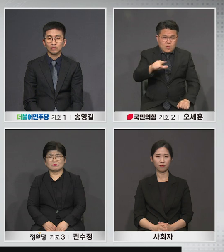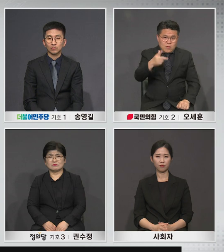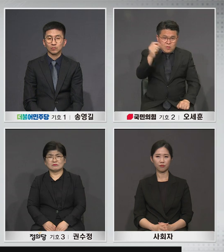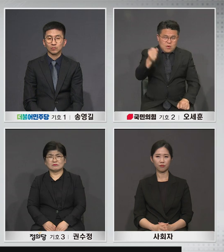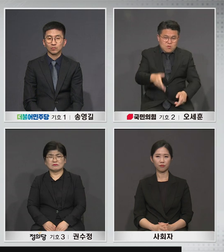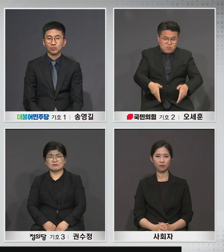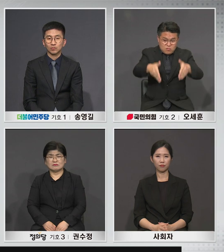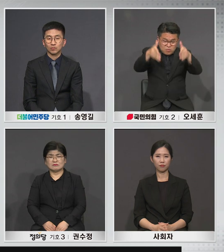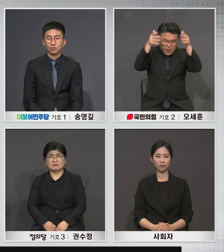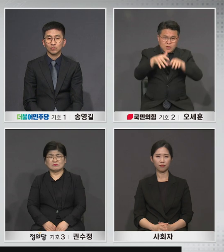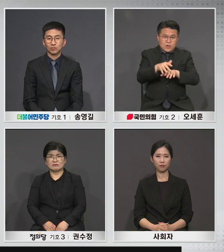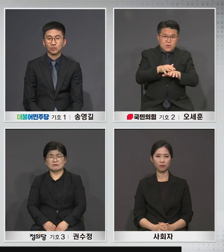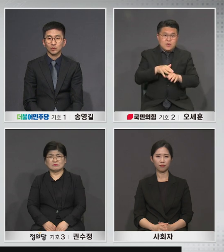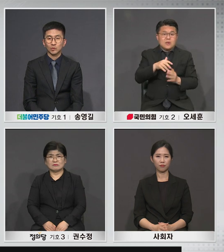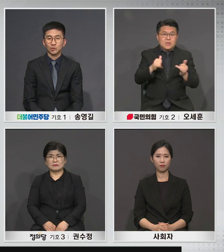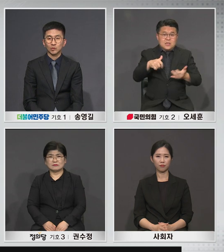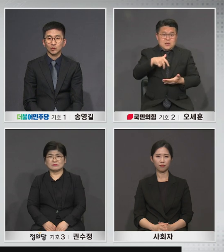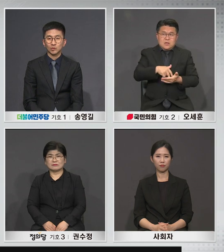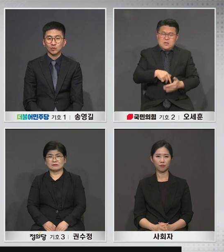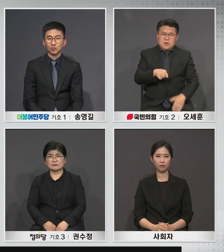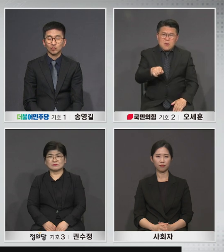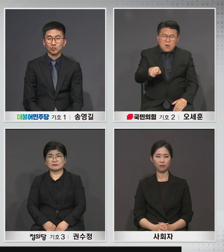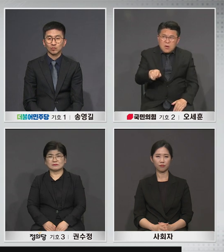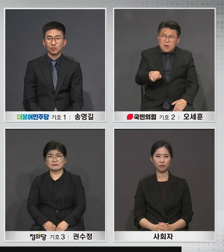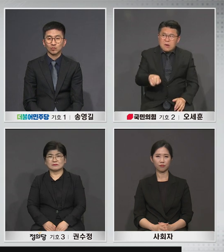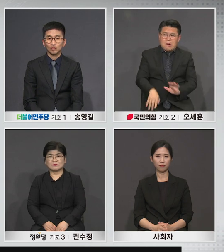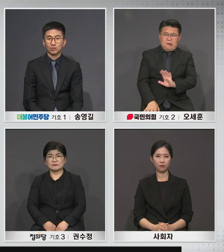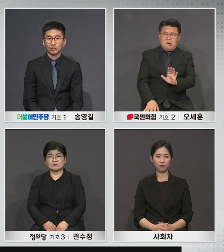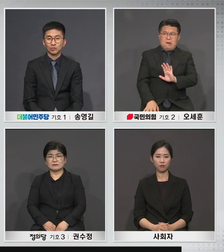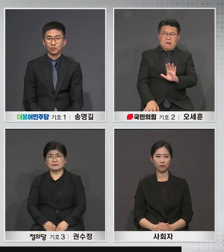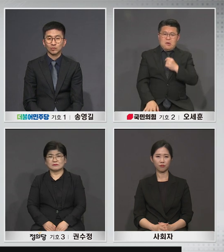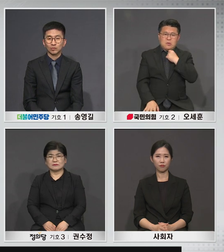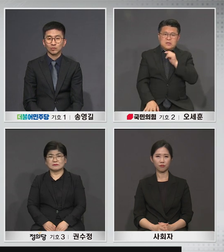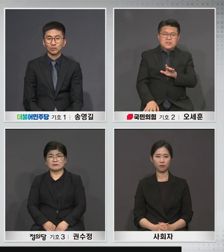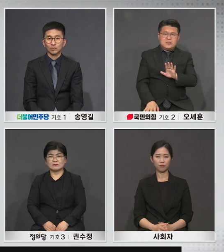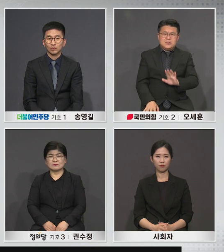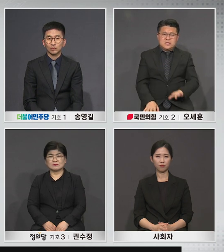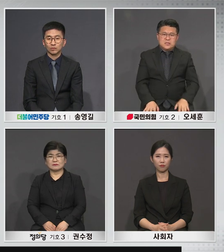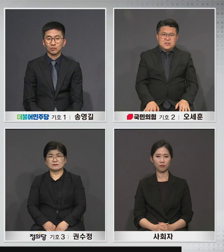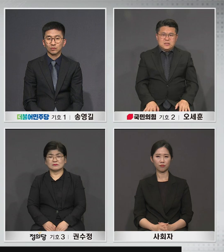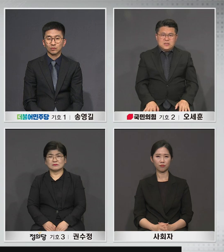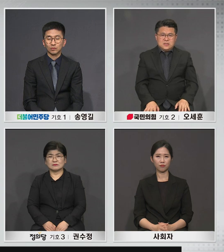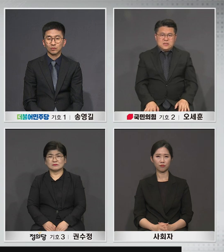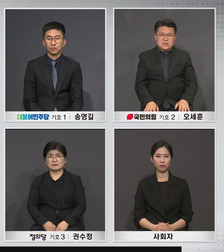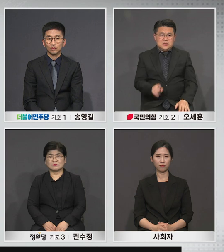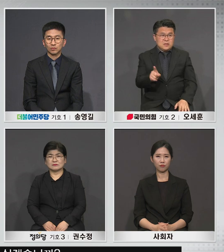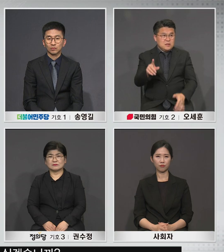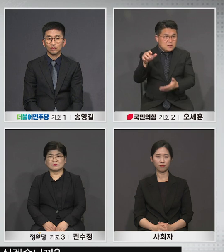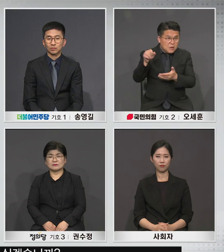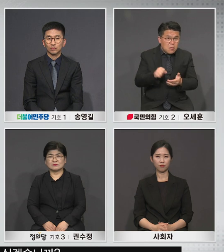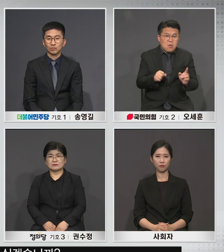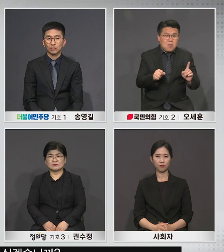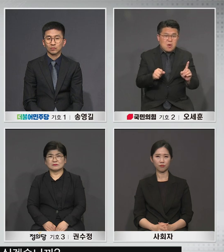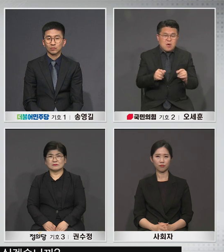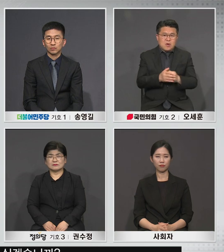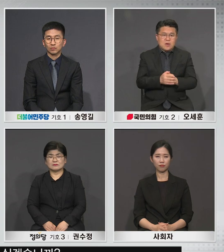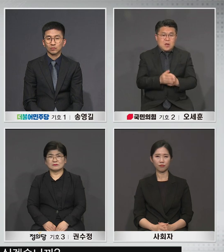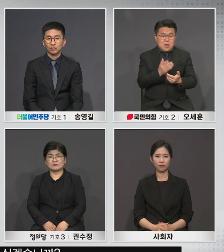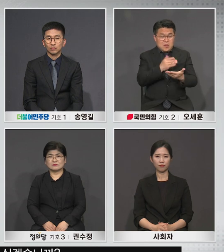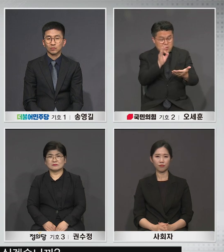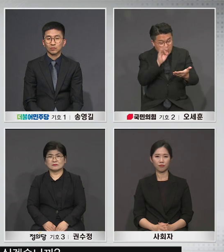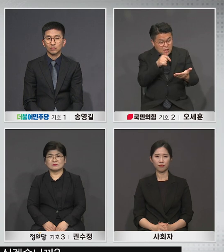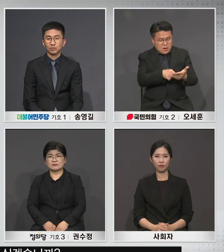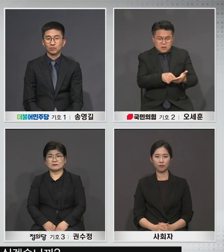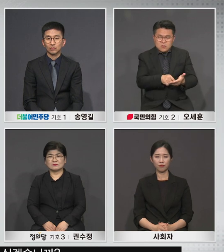되는 거를 그 조합원들, 음마아파트분들이 절대 원할 수가 없는 형태입니다. 이런 걸 가지고 그림을 보지